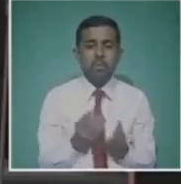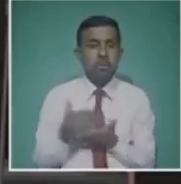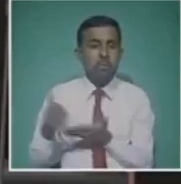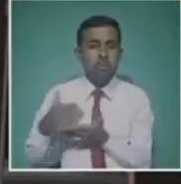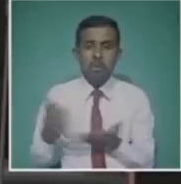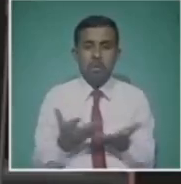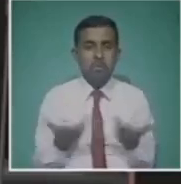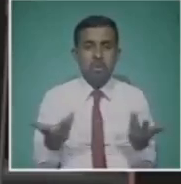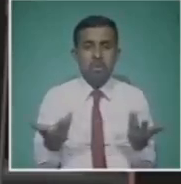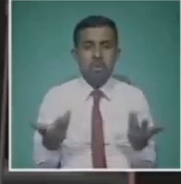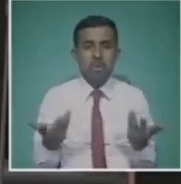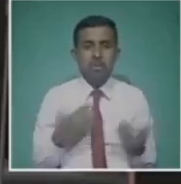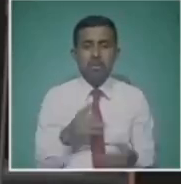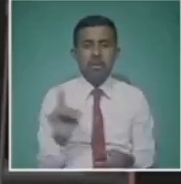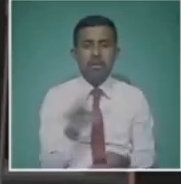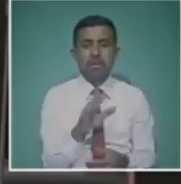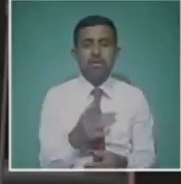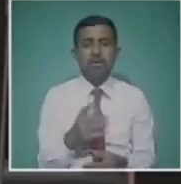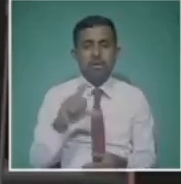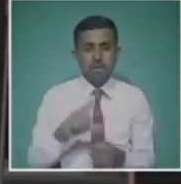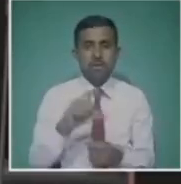නම් අපි කෙලින්ම මුදලක් දෙන්න